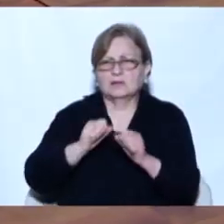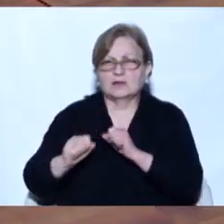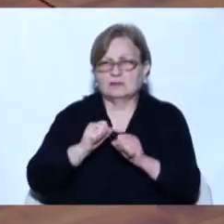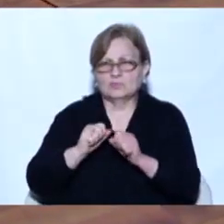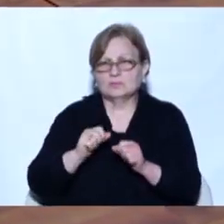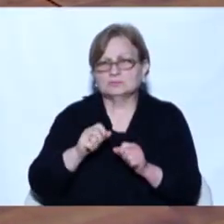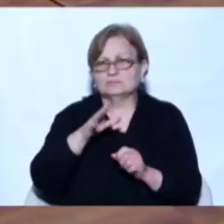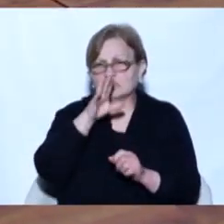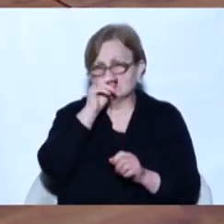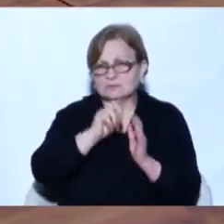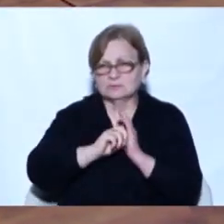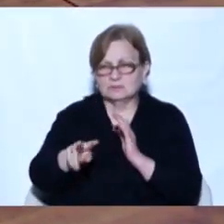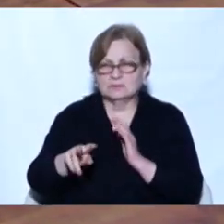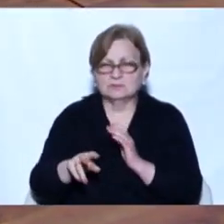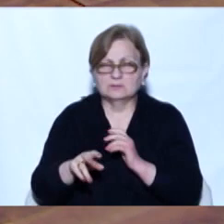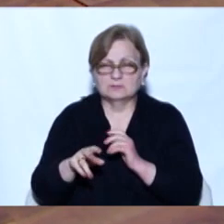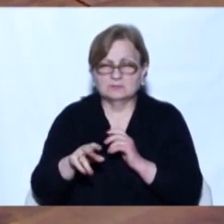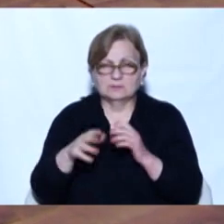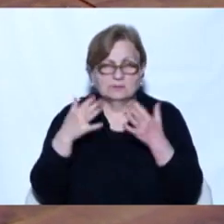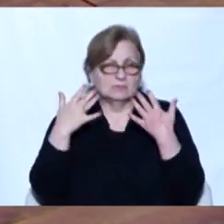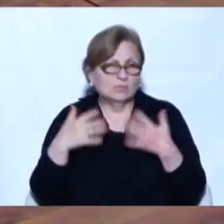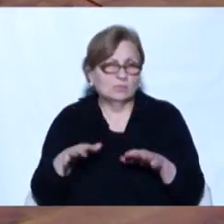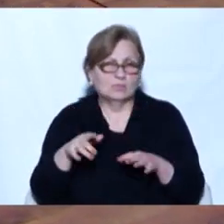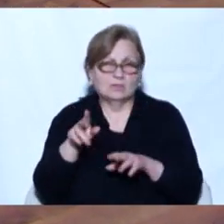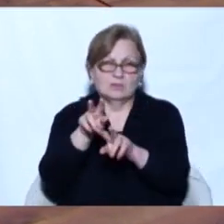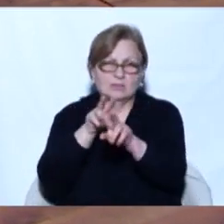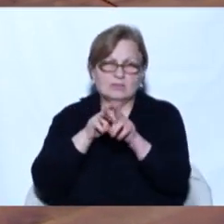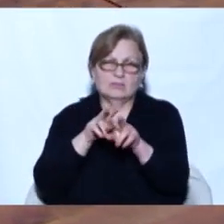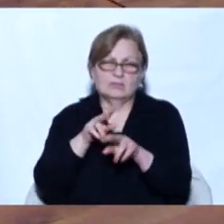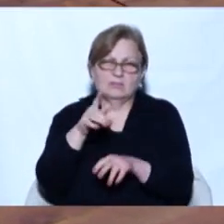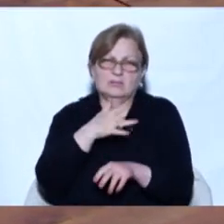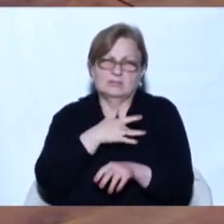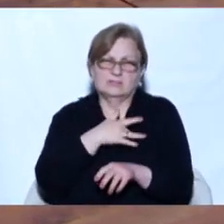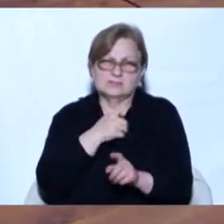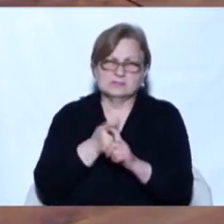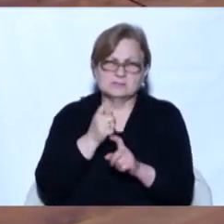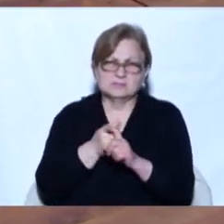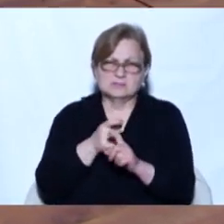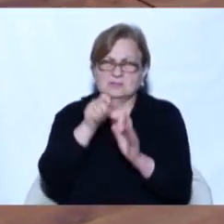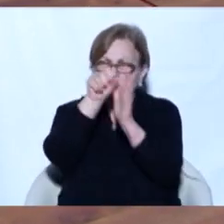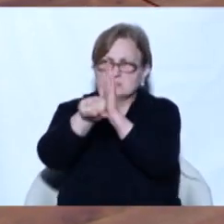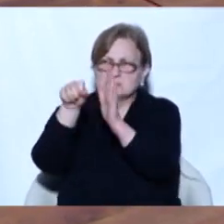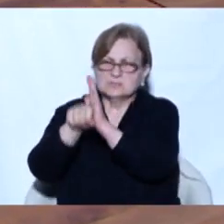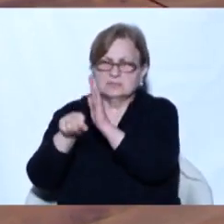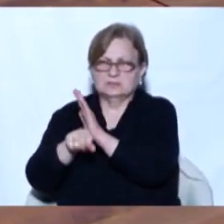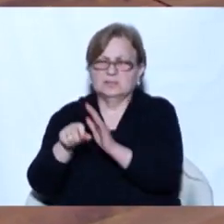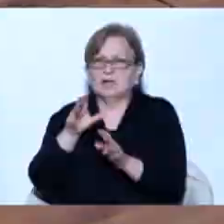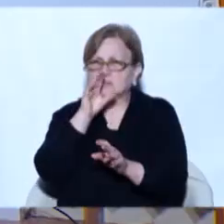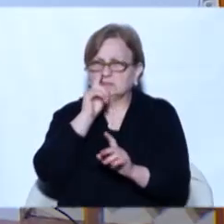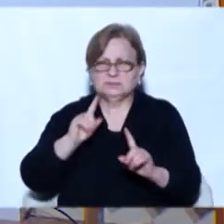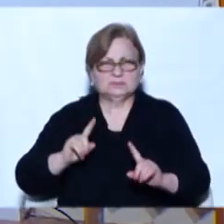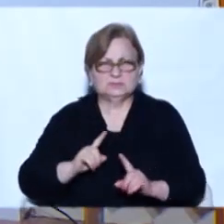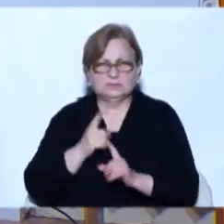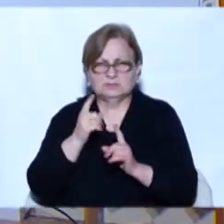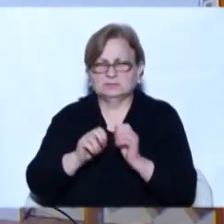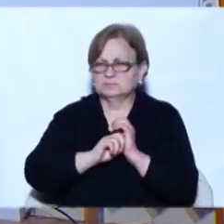პიპა. მას ის უკვე ვეღარ უძლებს მონადირის ულმობლობას, ცუდ საქციელს, ცუდ მოპყრობას